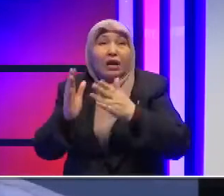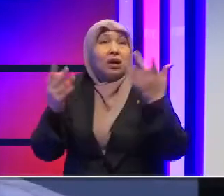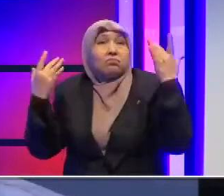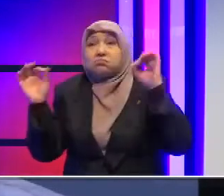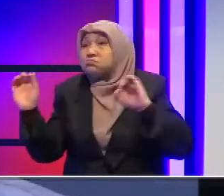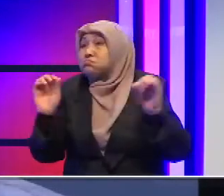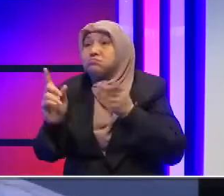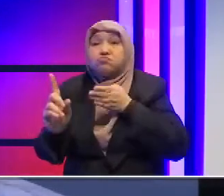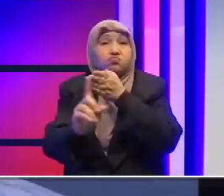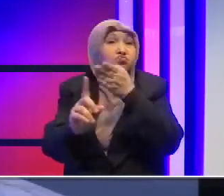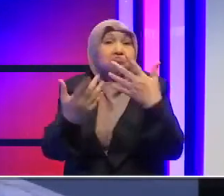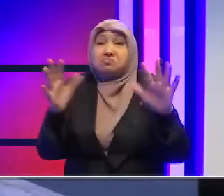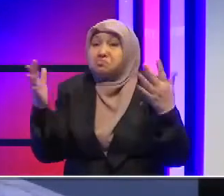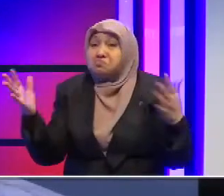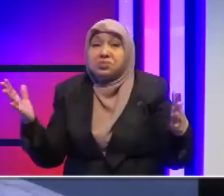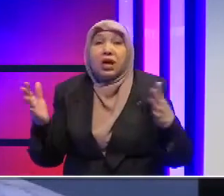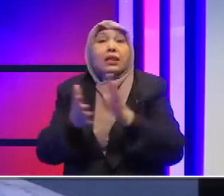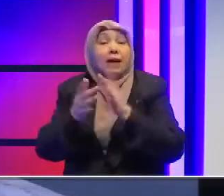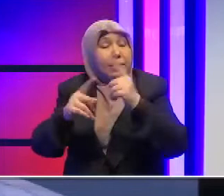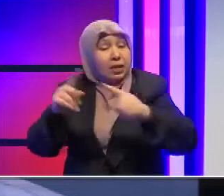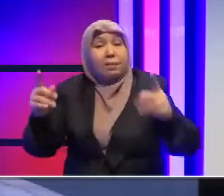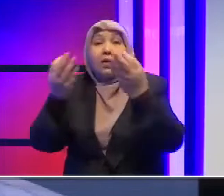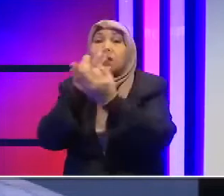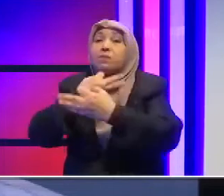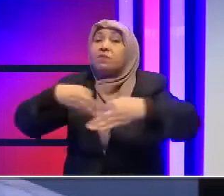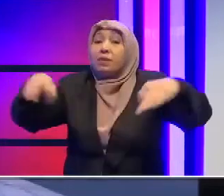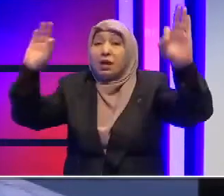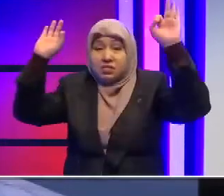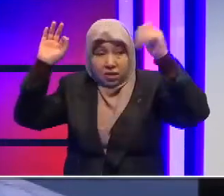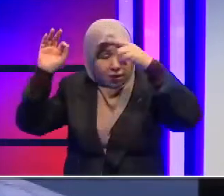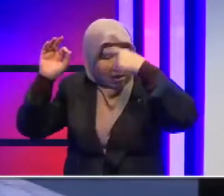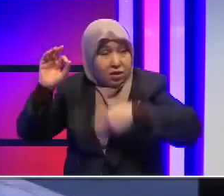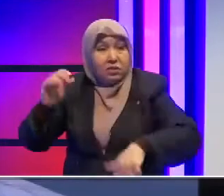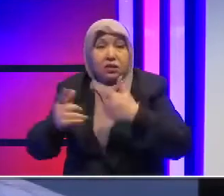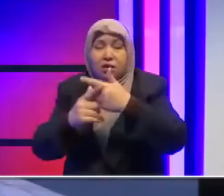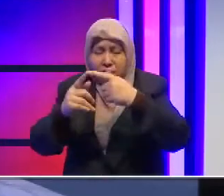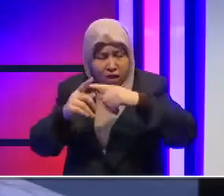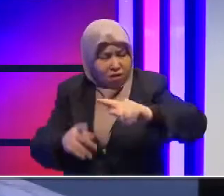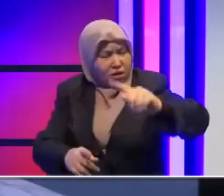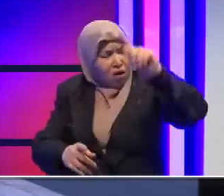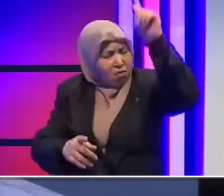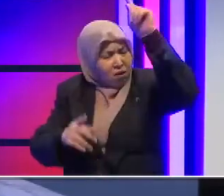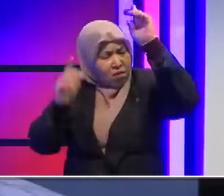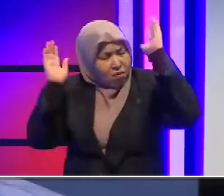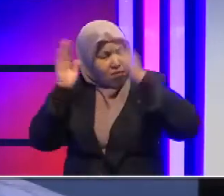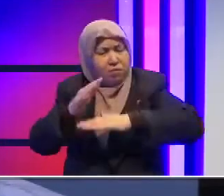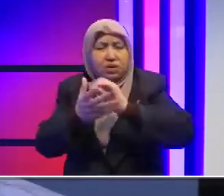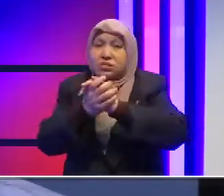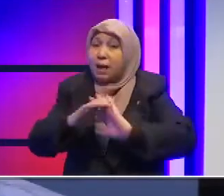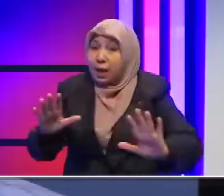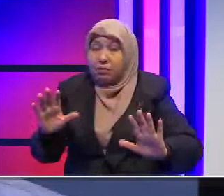Tetapi adakah bila mana dia membebaskan dirinya daripada bertuhankan Tuhan yang satu, menyembah Tuhan yang satu, dia akan selamat?